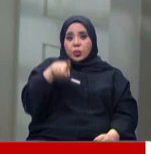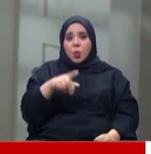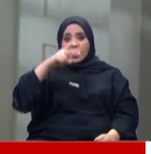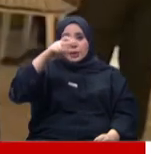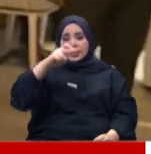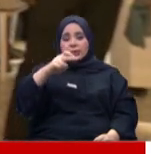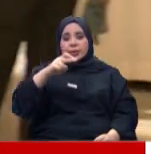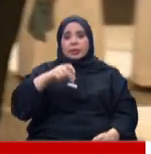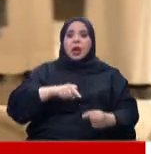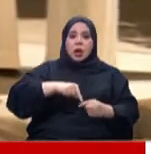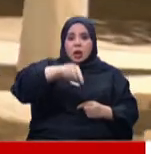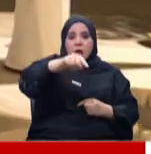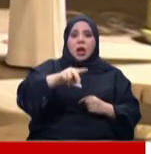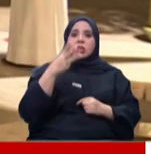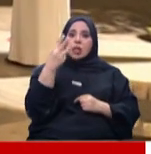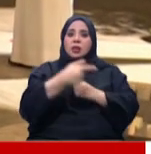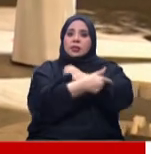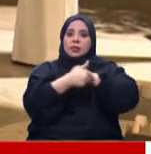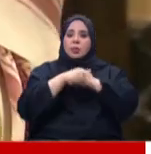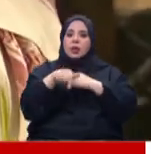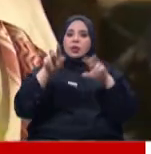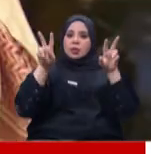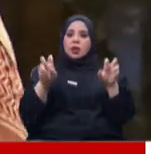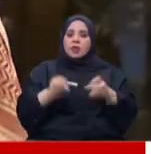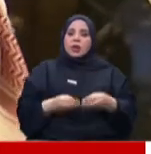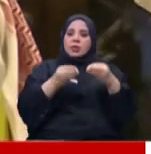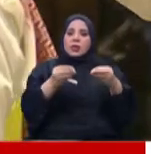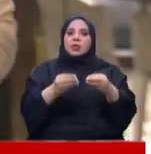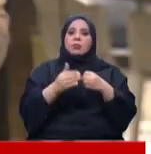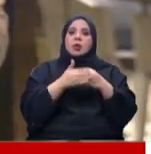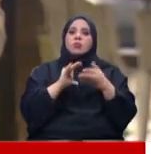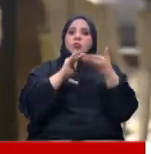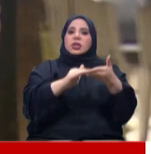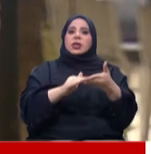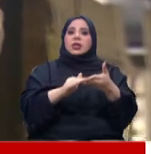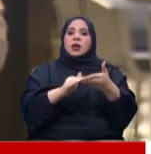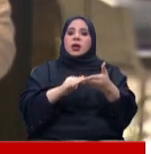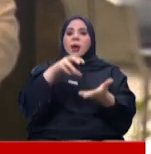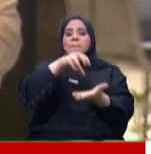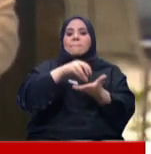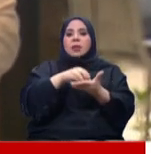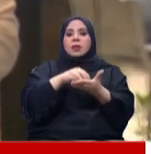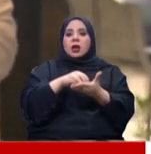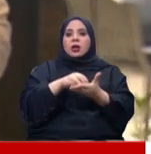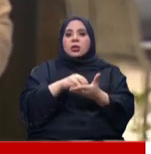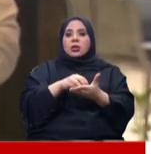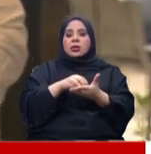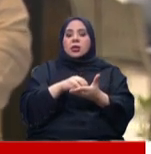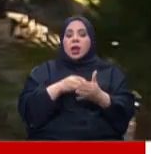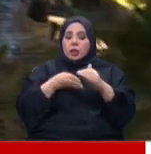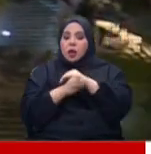ولمدة 3 أسابيع سيتم إيقاف تقديم الخدمات في الأماكن والجلسات الداخلية في المطاعم ومحال تقديم